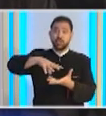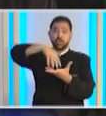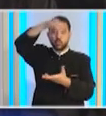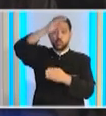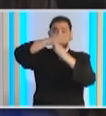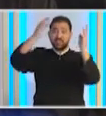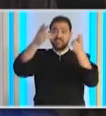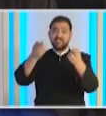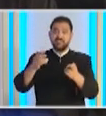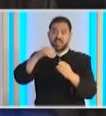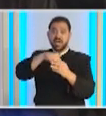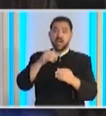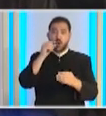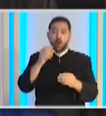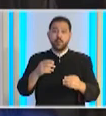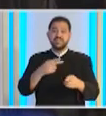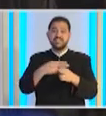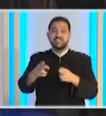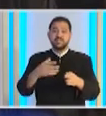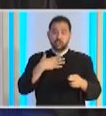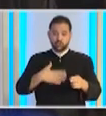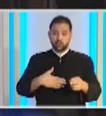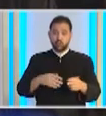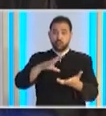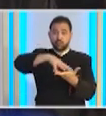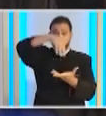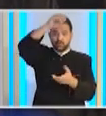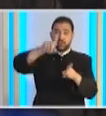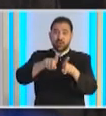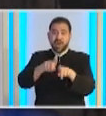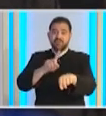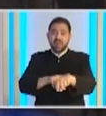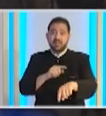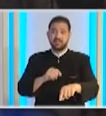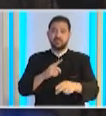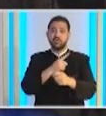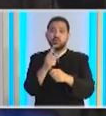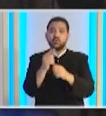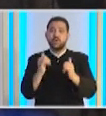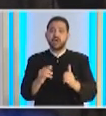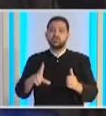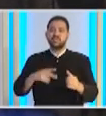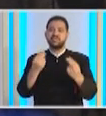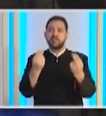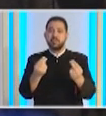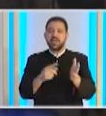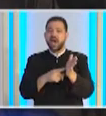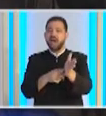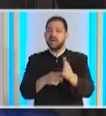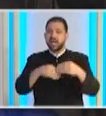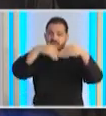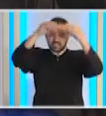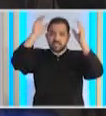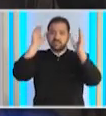om, se sfințește și trupul și sufletul în același timp. Și lucrul acesta ne este foarte bine lămurit